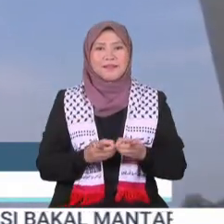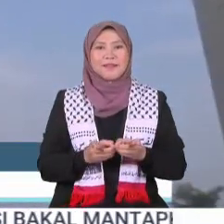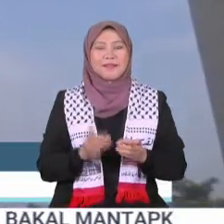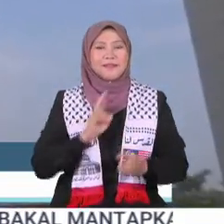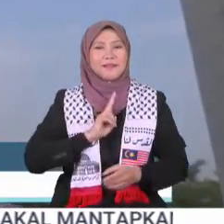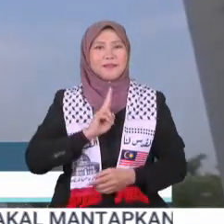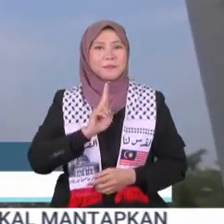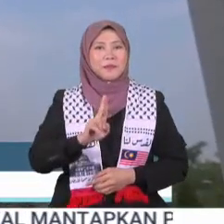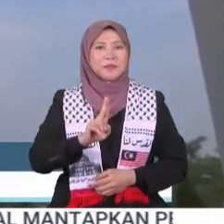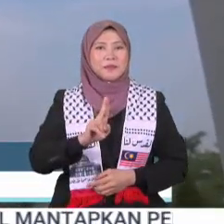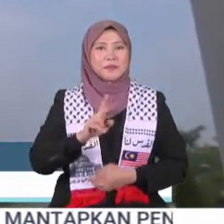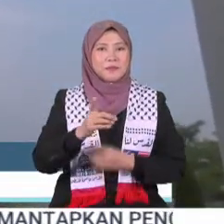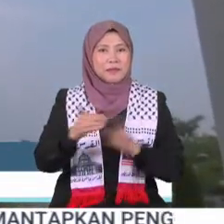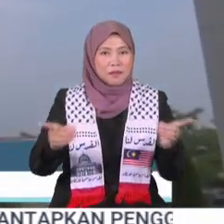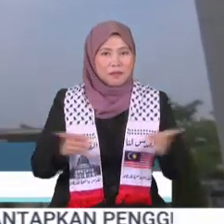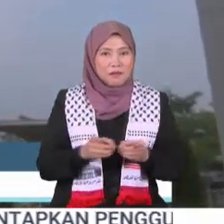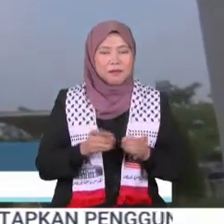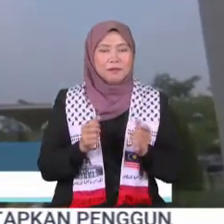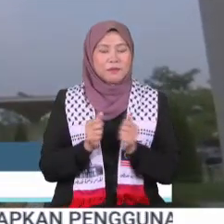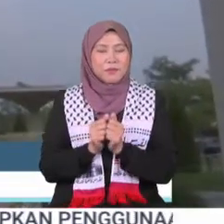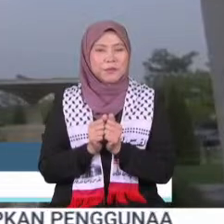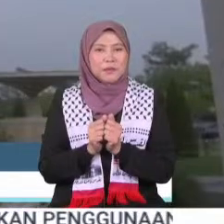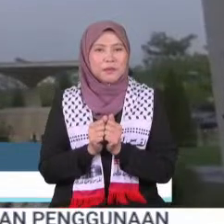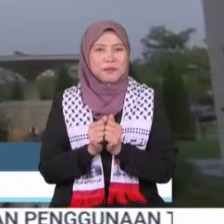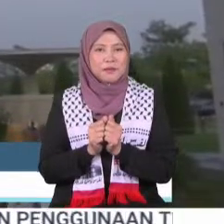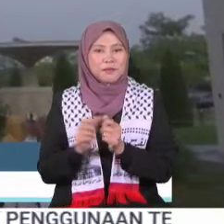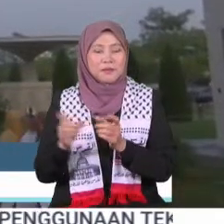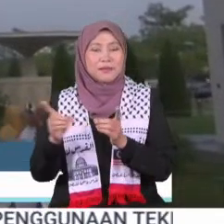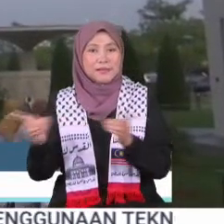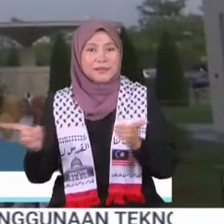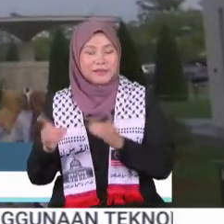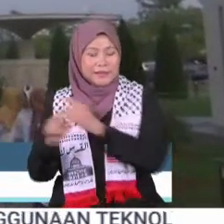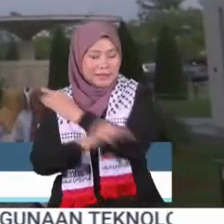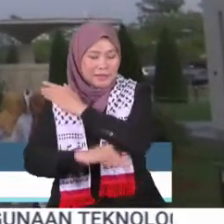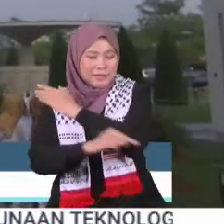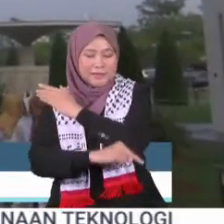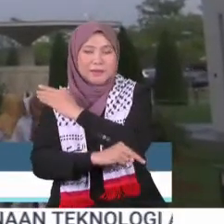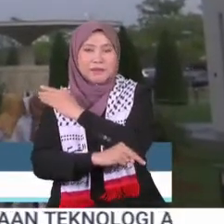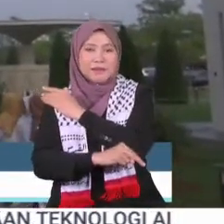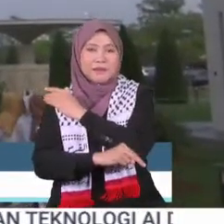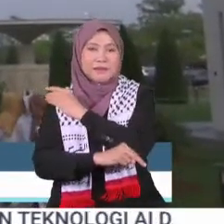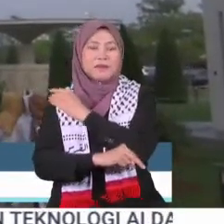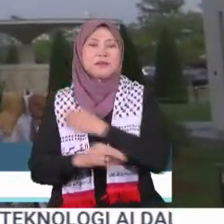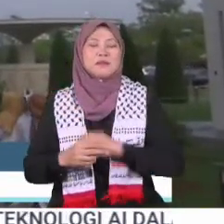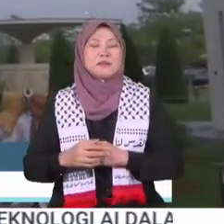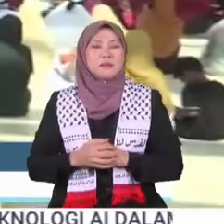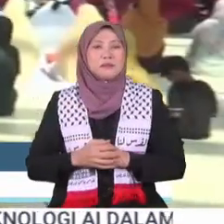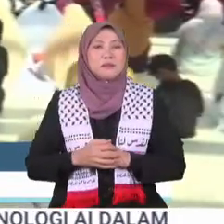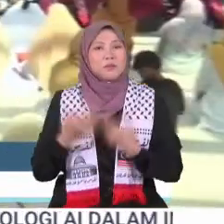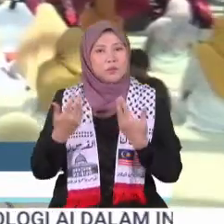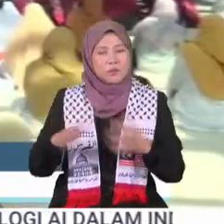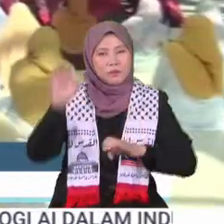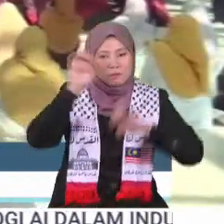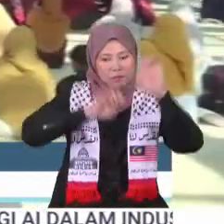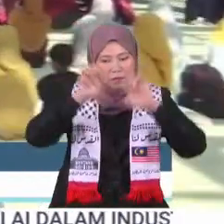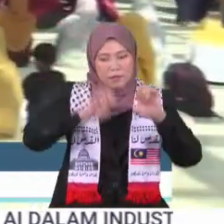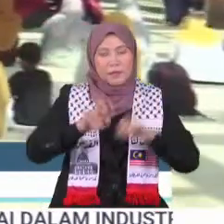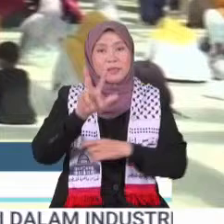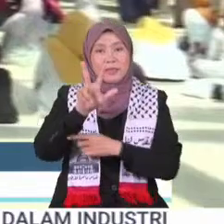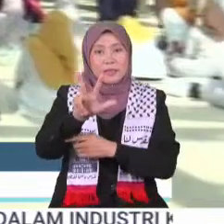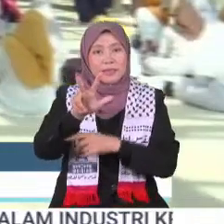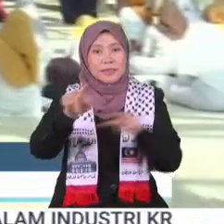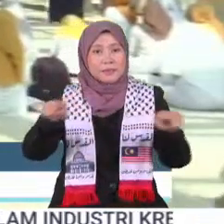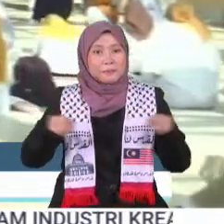pejabat agama daerah bersama dengan pejabat agama negeri telah menilai tiga tapak